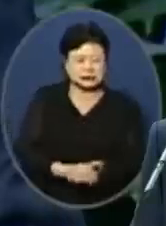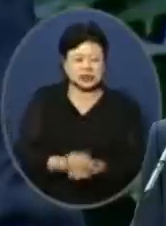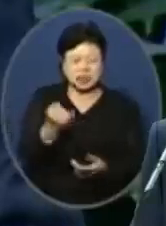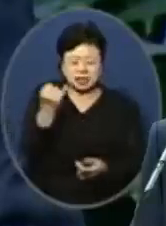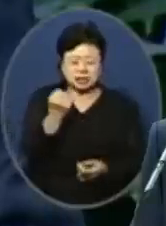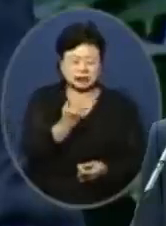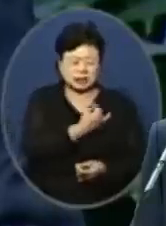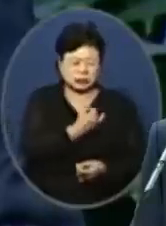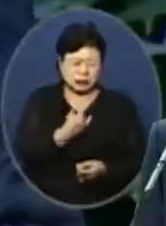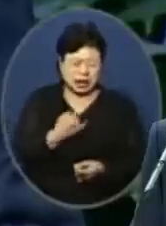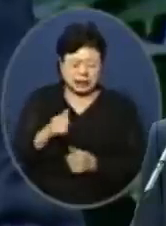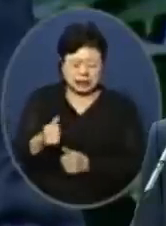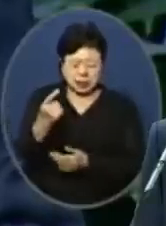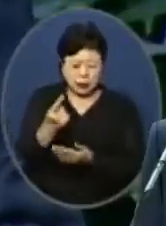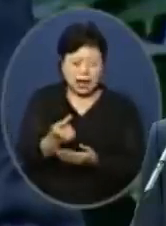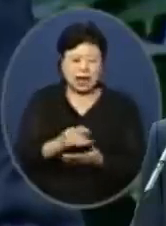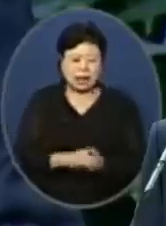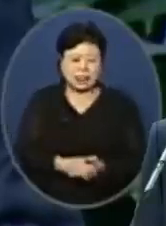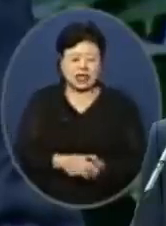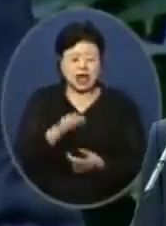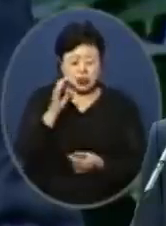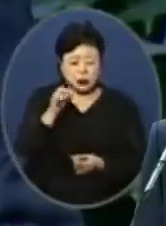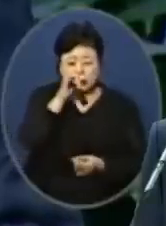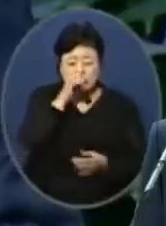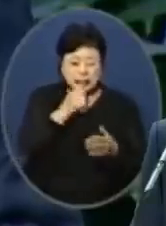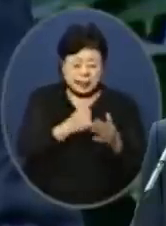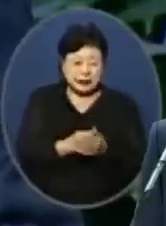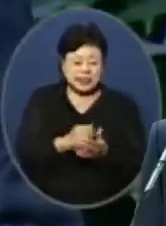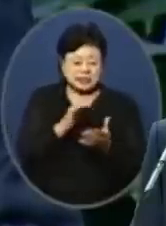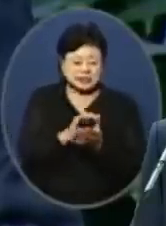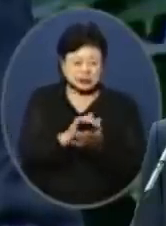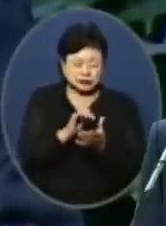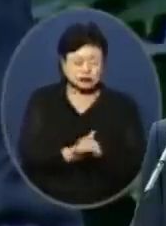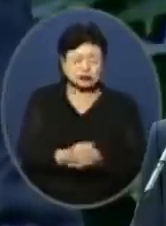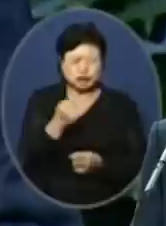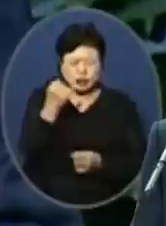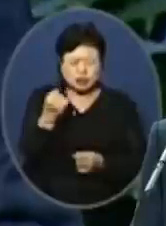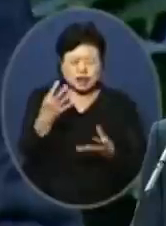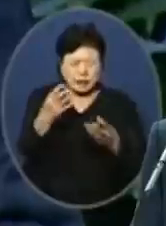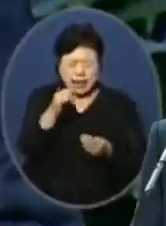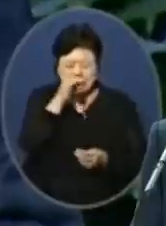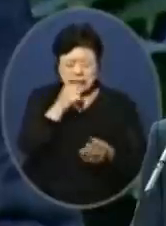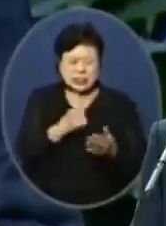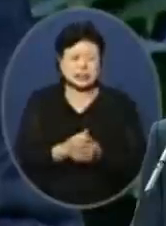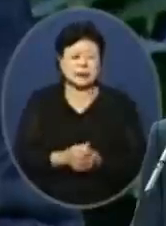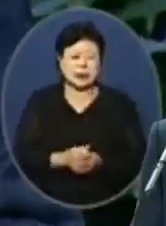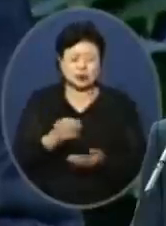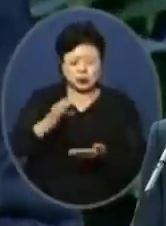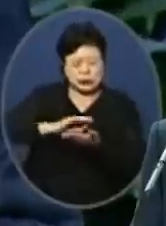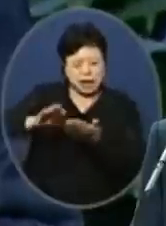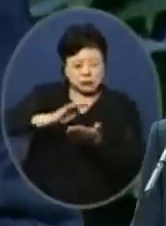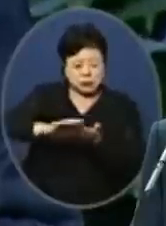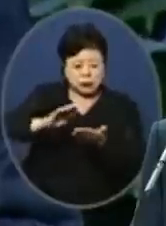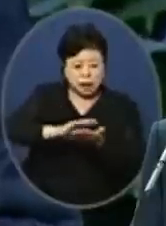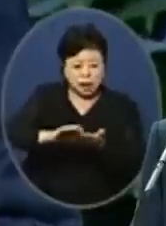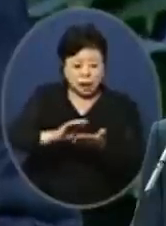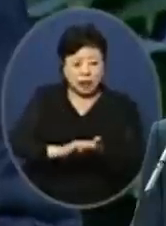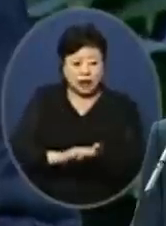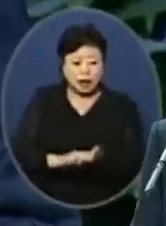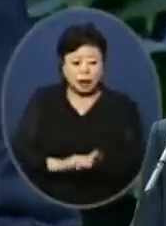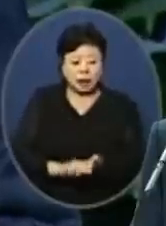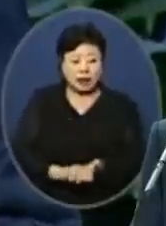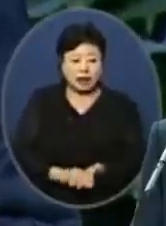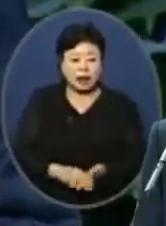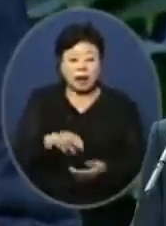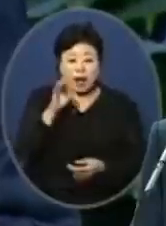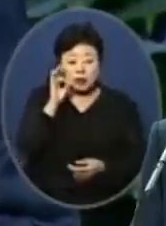여자들도 많이 따릅니다. 돈이 한없이 있는 것이 아니지 않습니까? 자꾸 쓰니까 돈이 점점